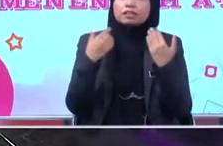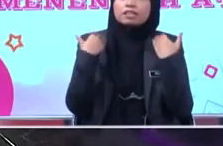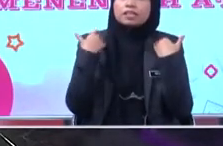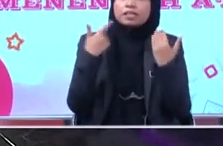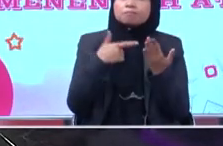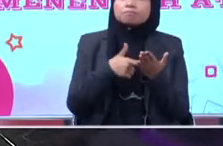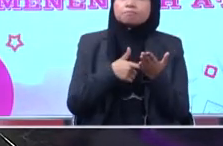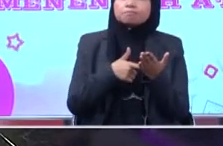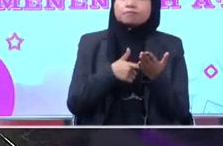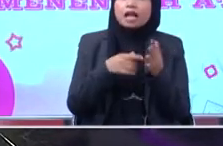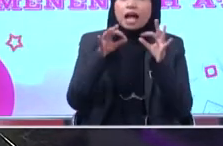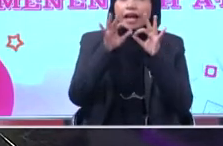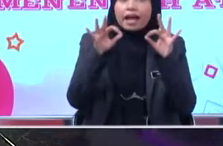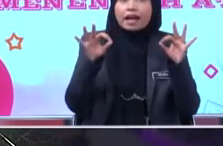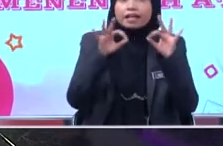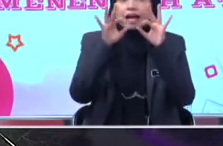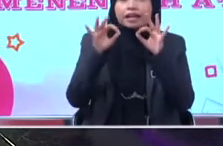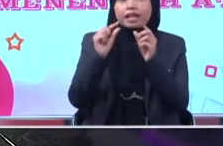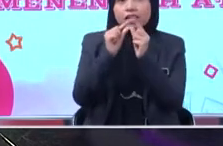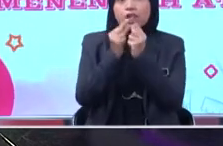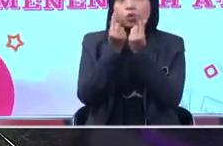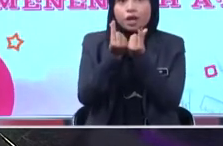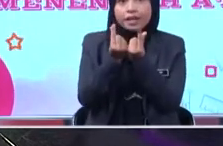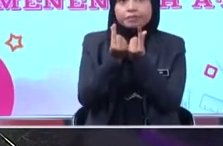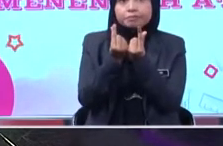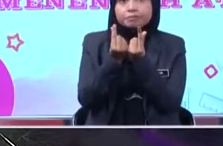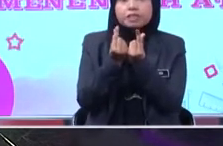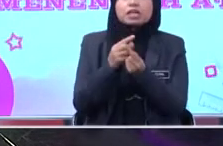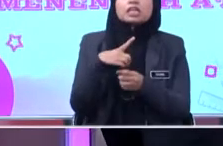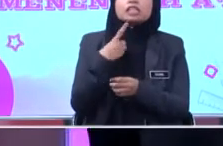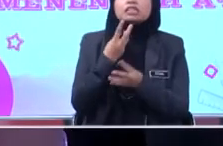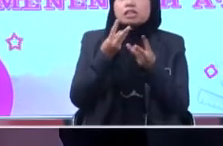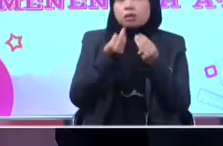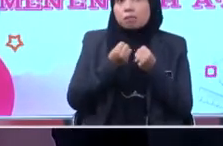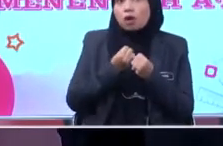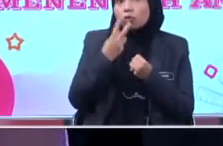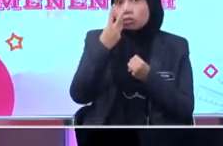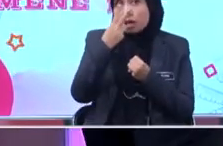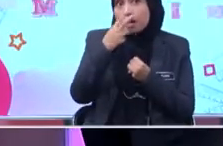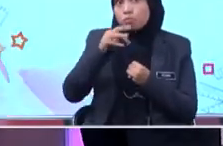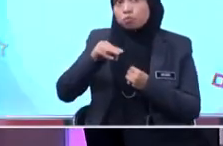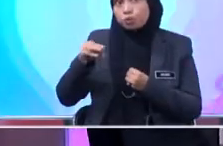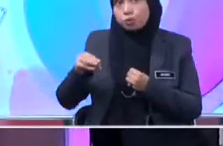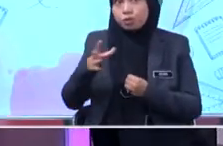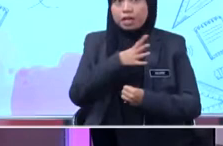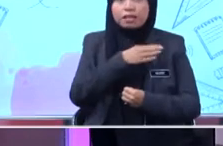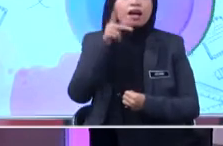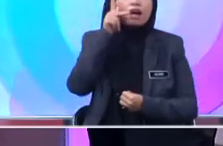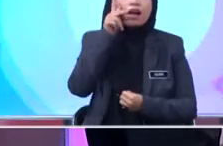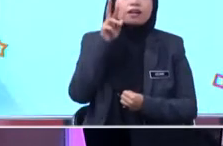aja oke oke kita ambil has Made Oke memori di rumah dengerin